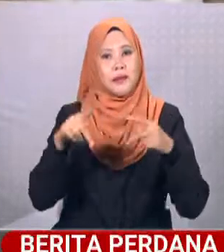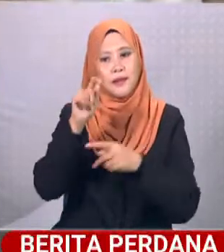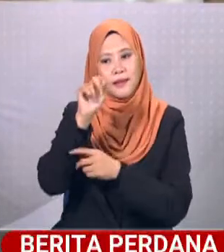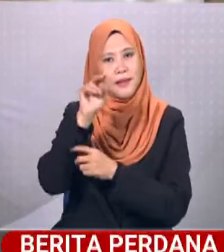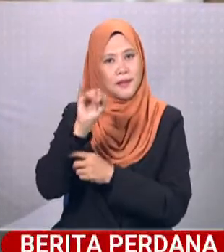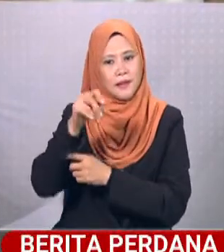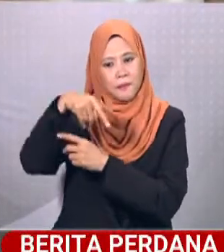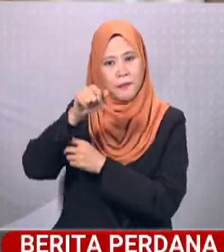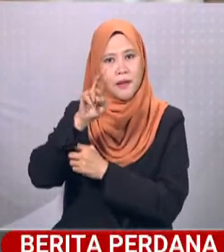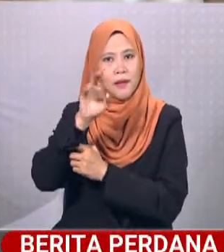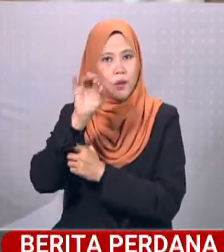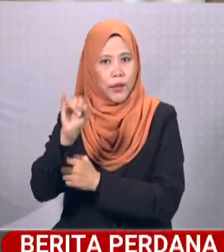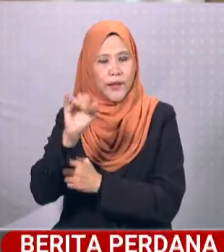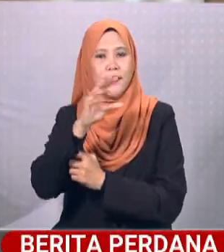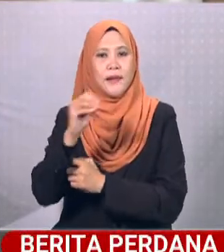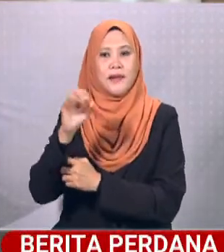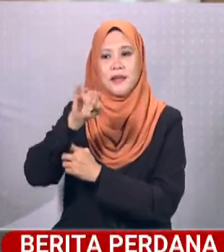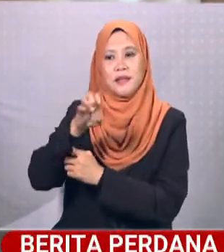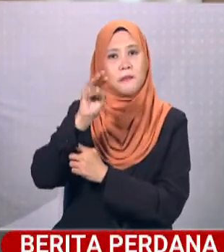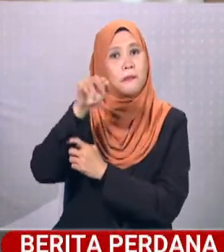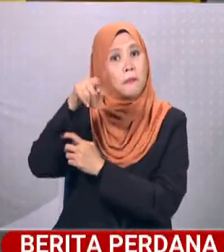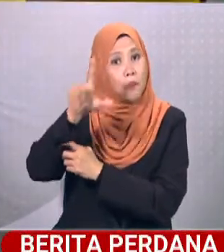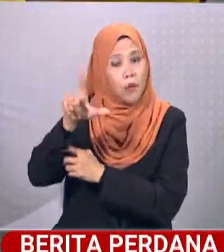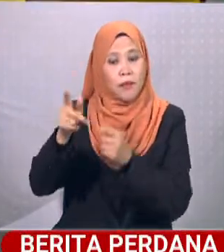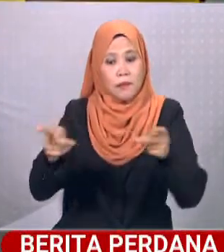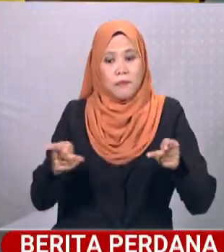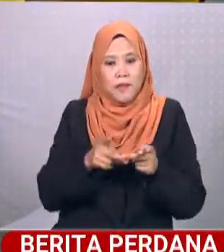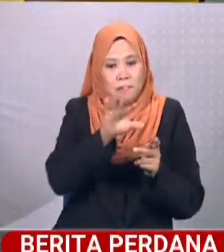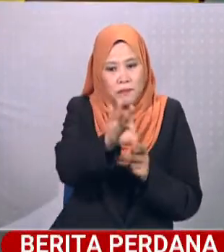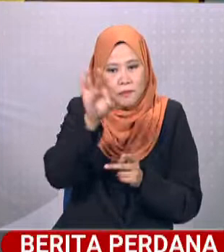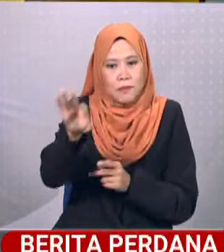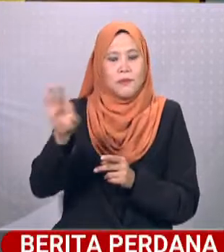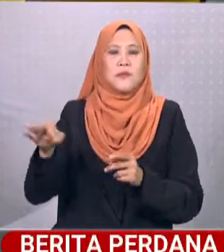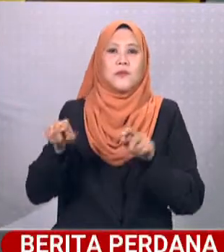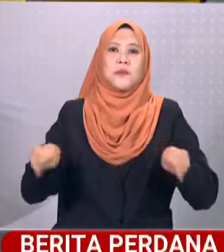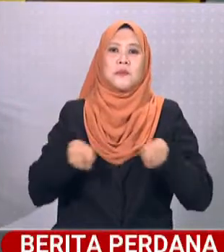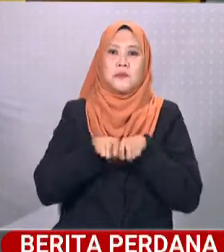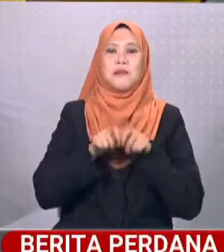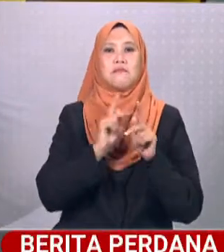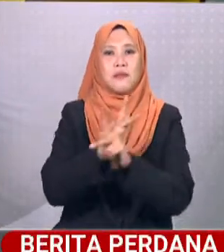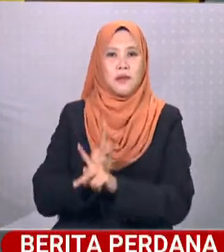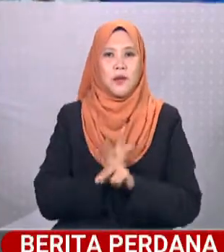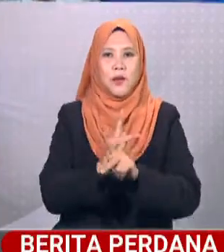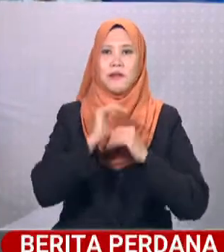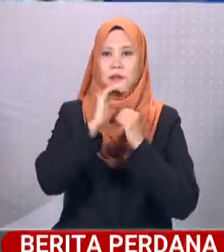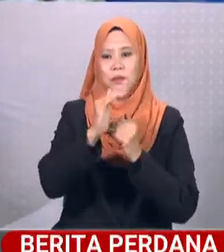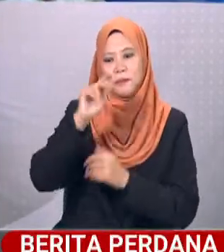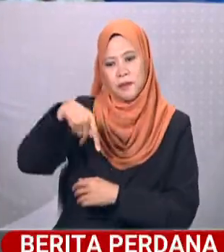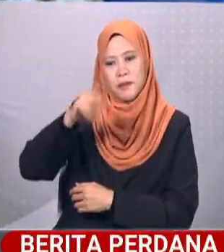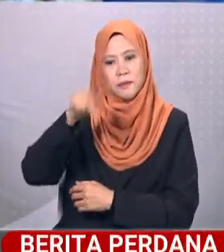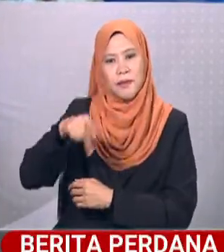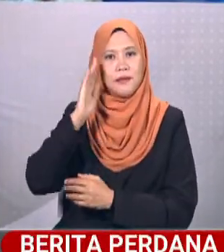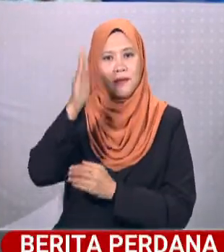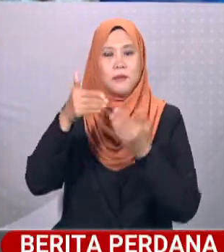Paroi dan Pasar Tani Kekal Jempol merupakan lokasi terpilih bagi Pasar Segar Terkawal dalam tempoh PKP yang